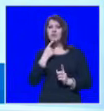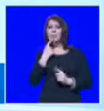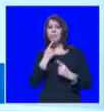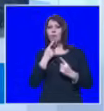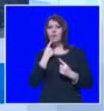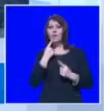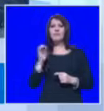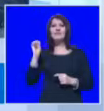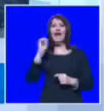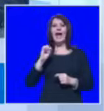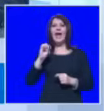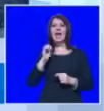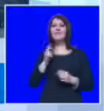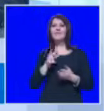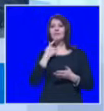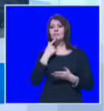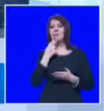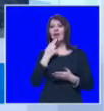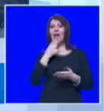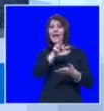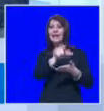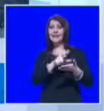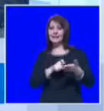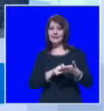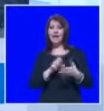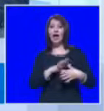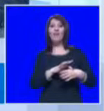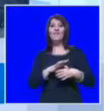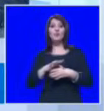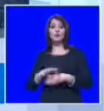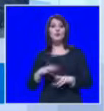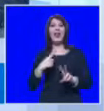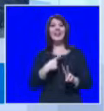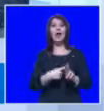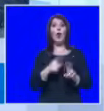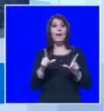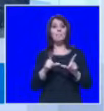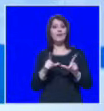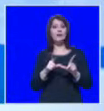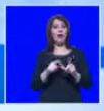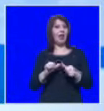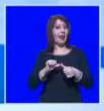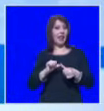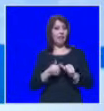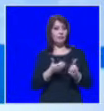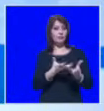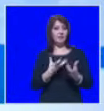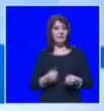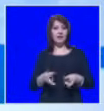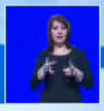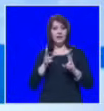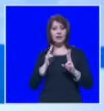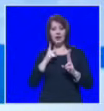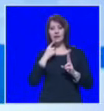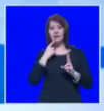за евролистата отново, да ви върна там. Водаче Никола Минчев, лесно ли взехте решение да го оттеглите от